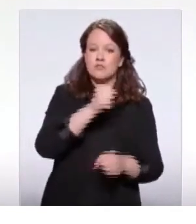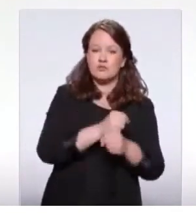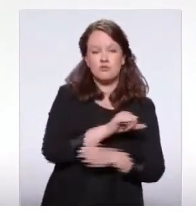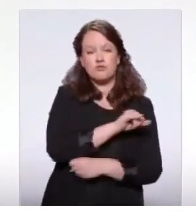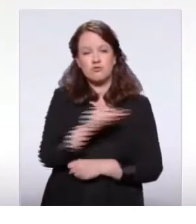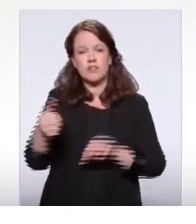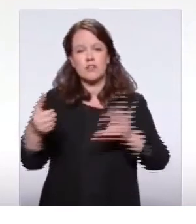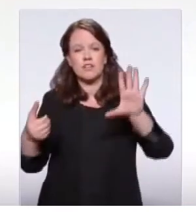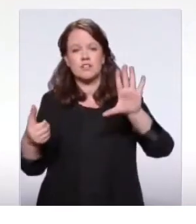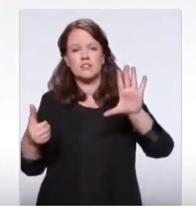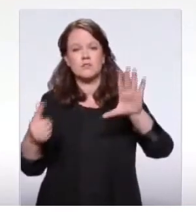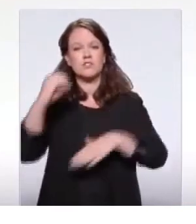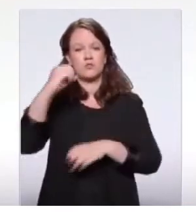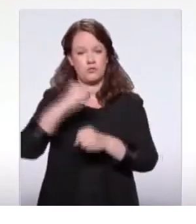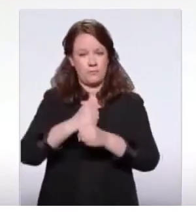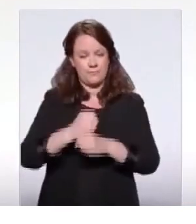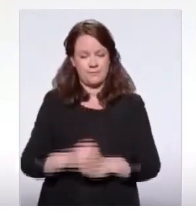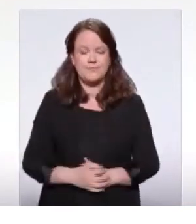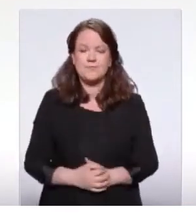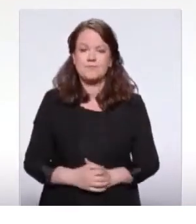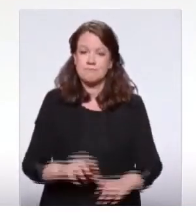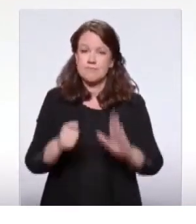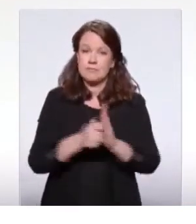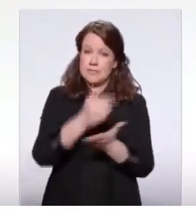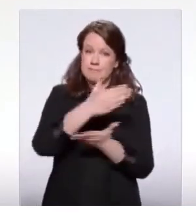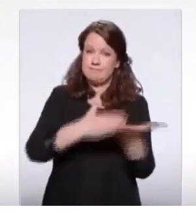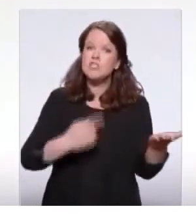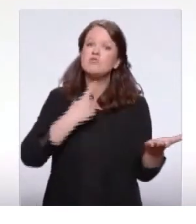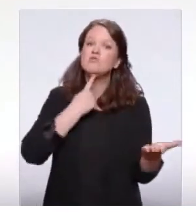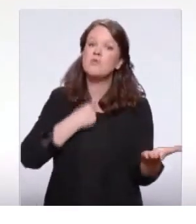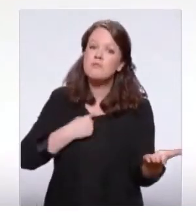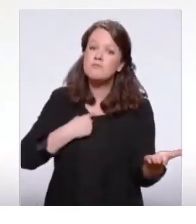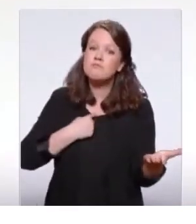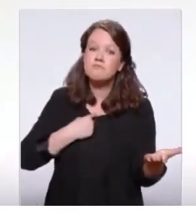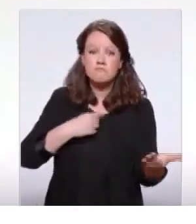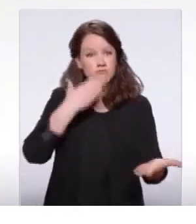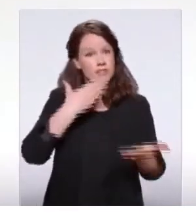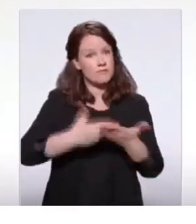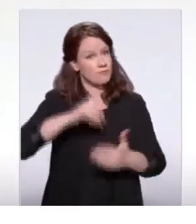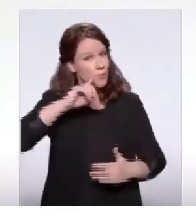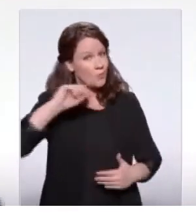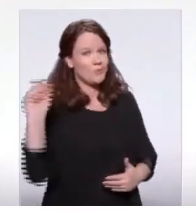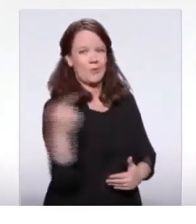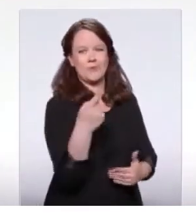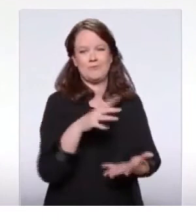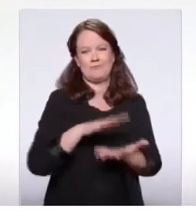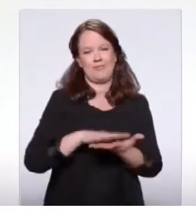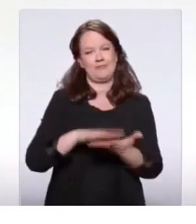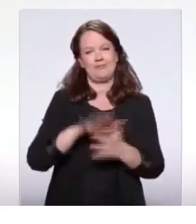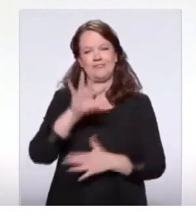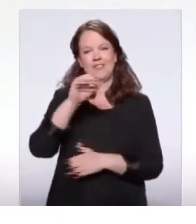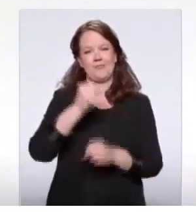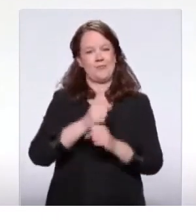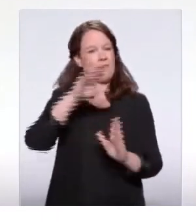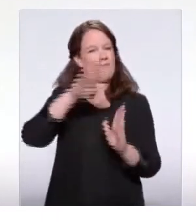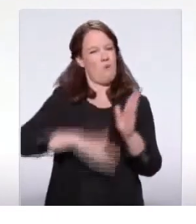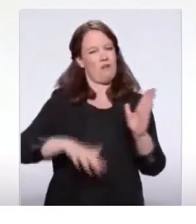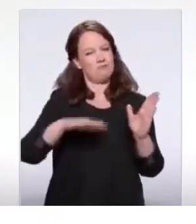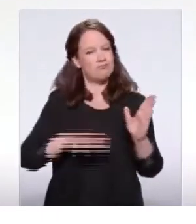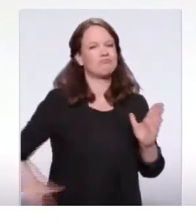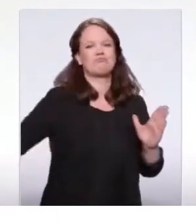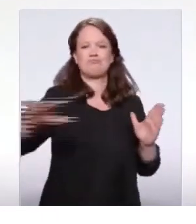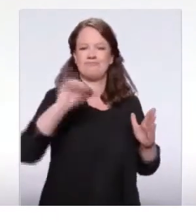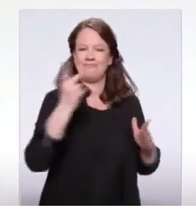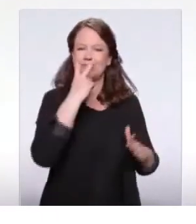ans. Et à partir de la mi-juin, les rendez-vous seront ouverts à l'ensemble des Françaises et des Français de moins de 50 ans.